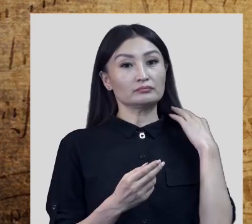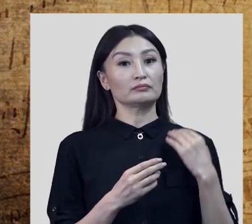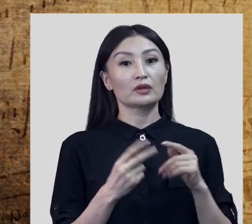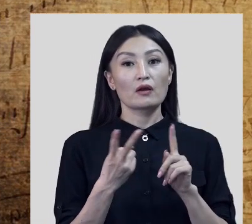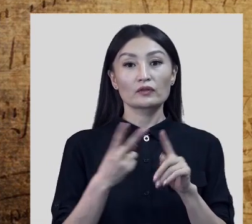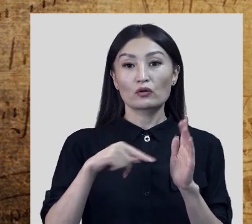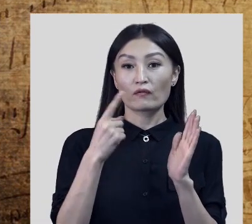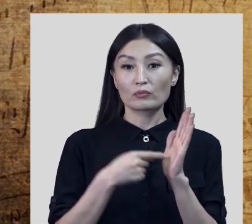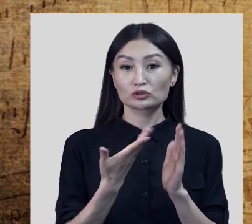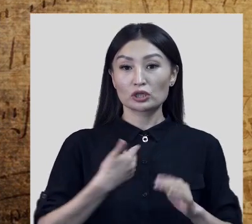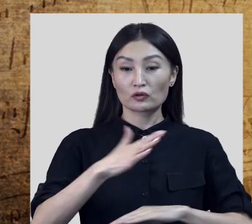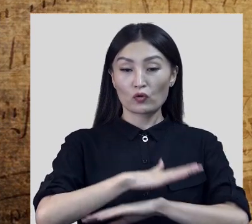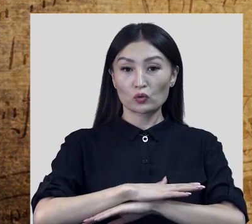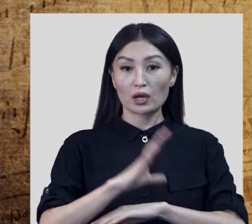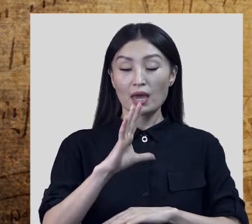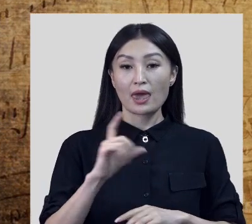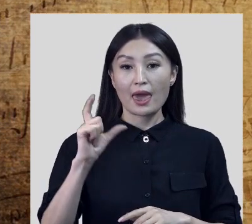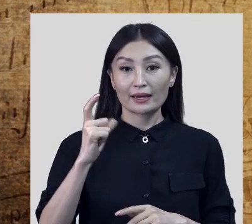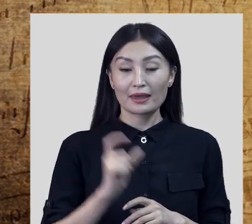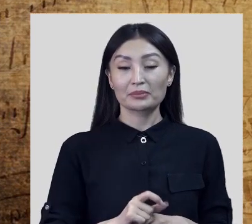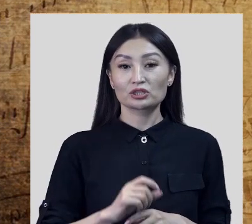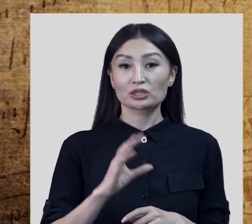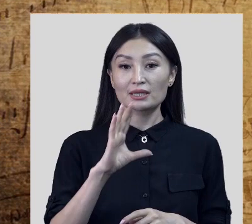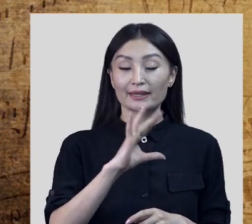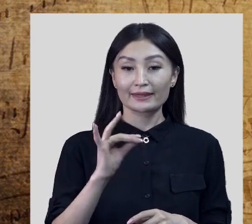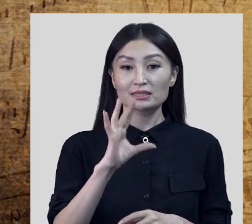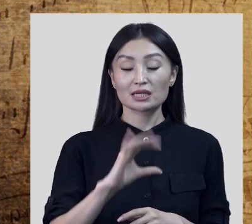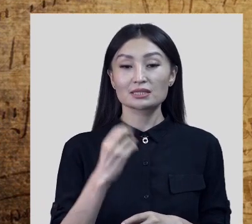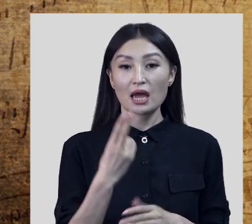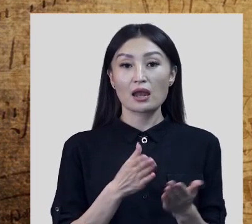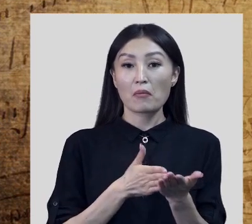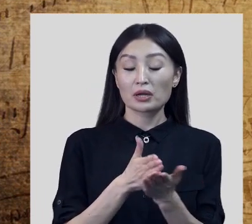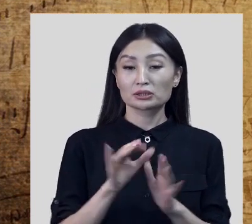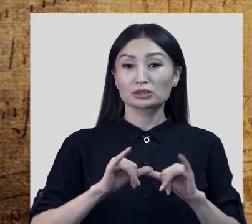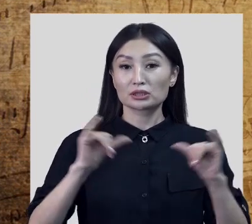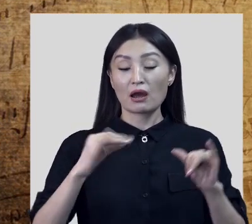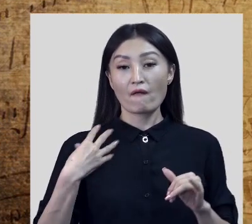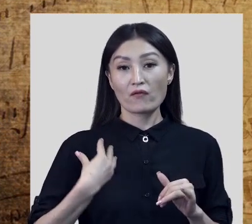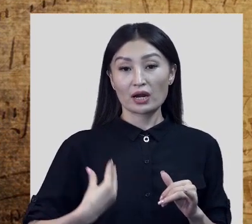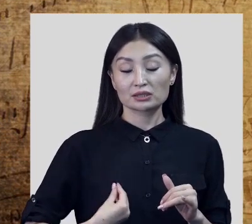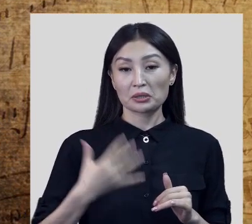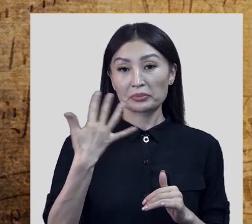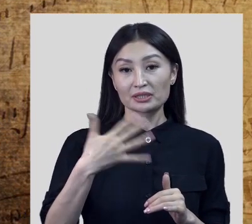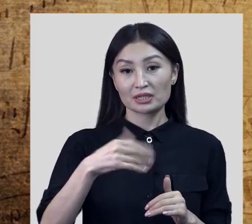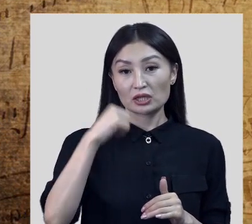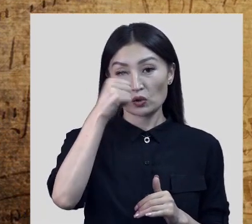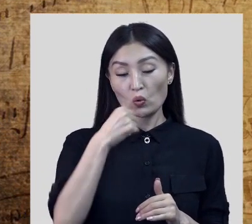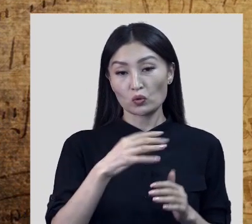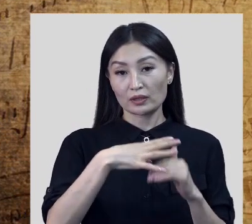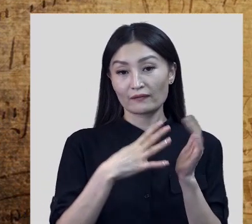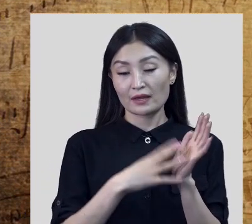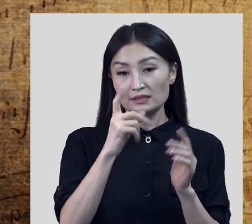второй вопрос нашего урока экономическое и социально-политическое развитие франции в 50-е годы